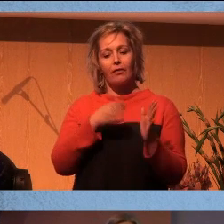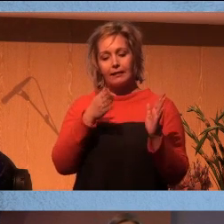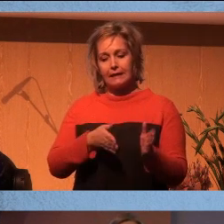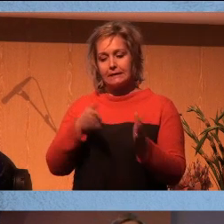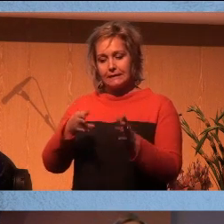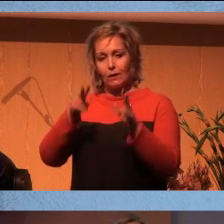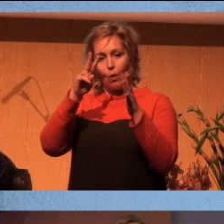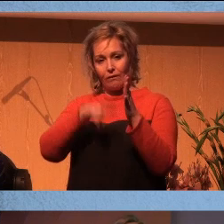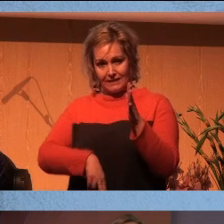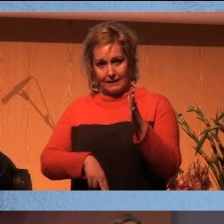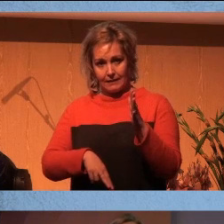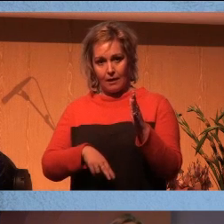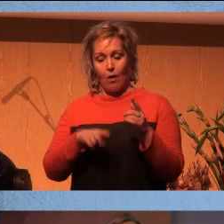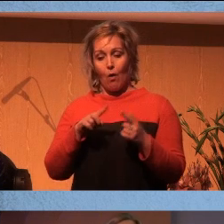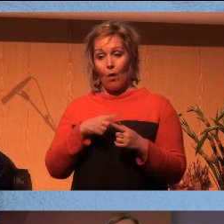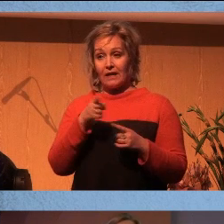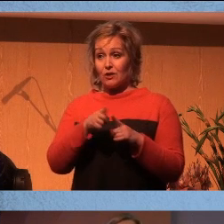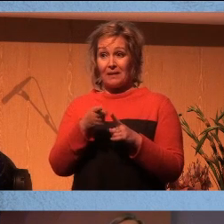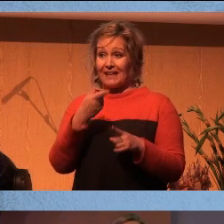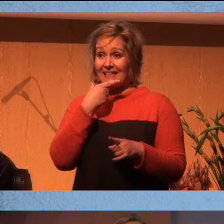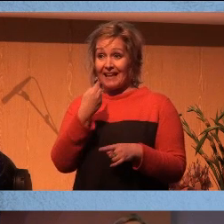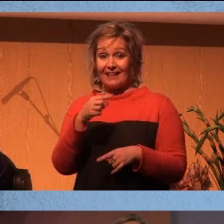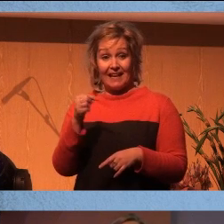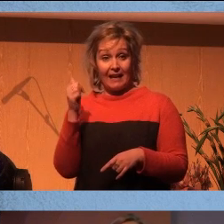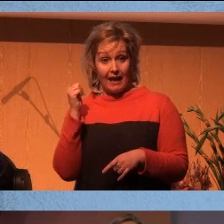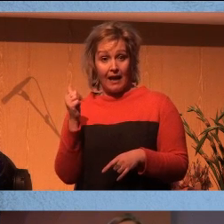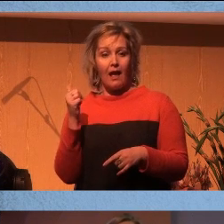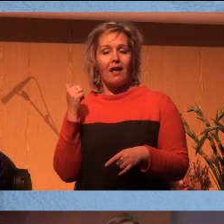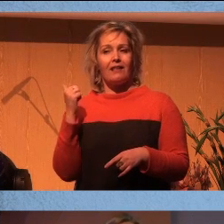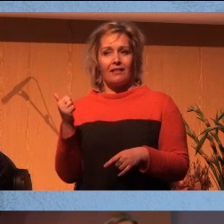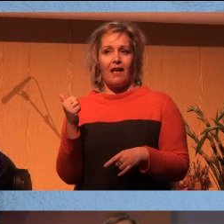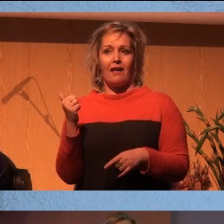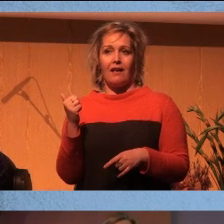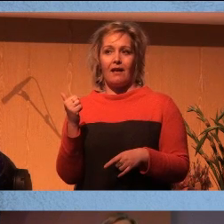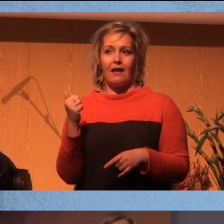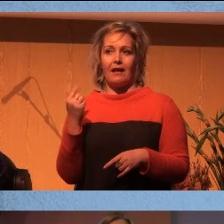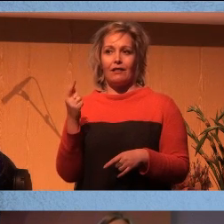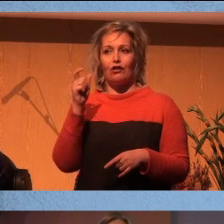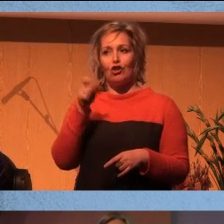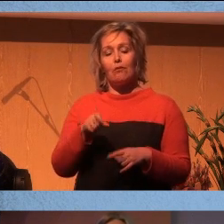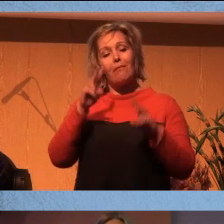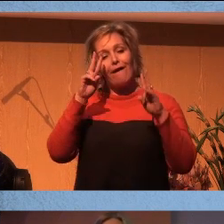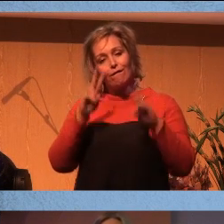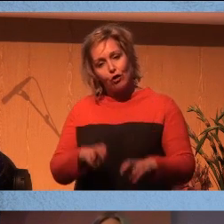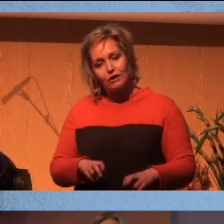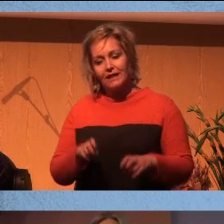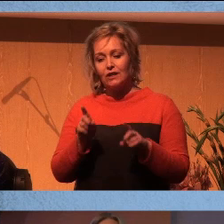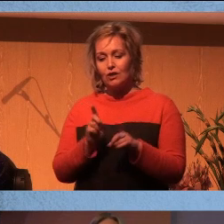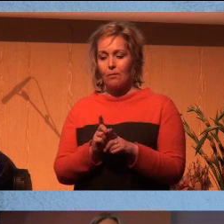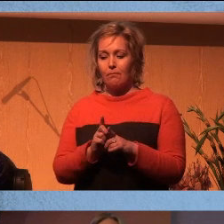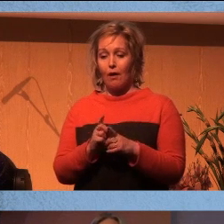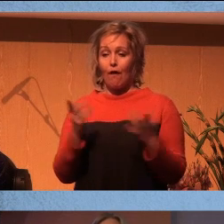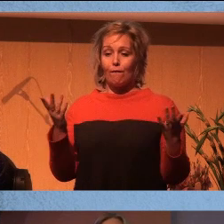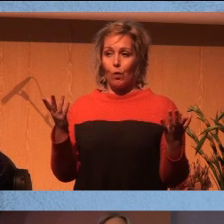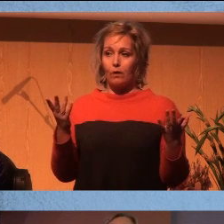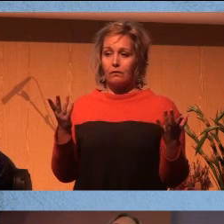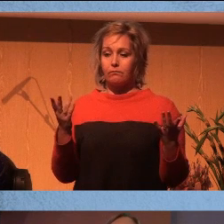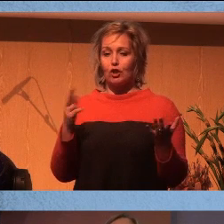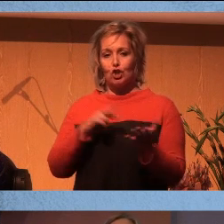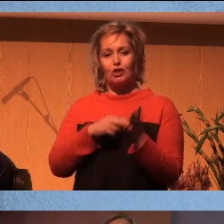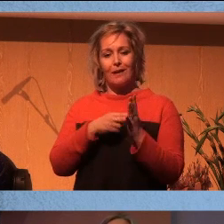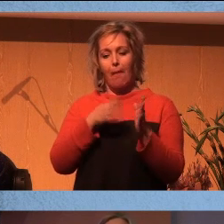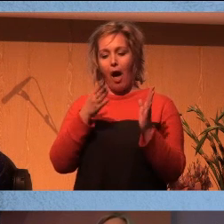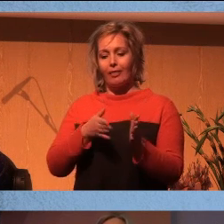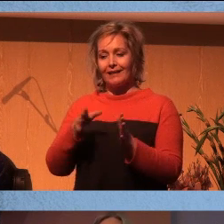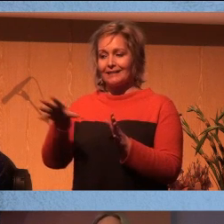oversikter. Og for de som ikke kjenner til det, så det en type forskning som, hvor man